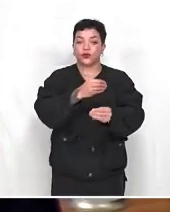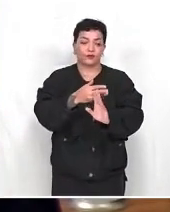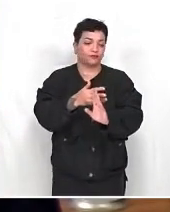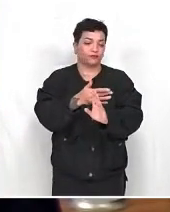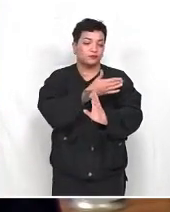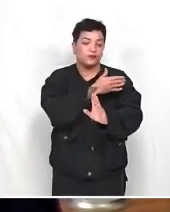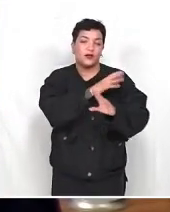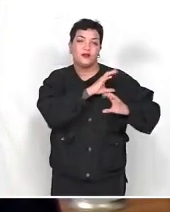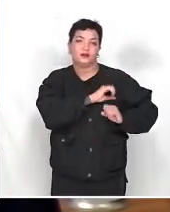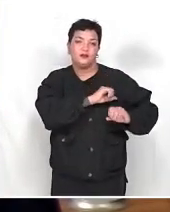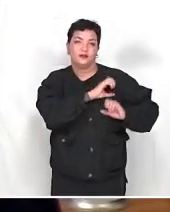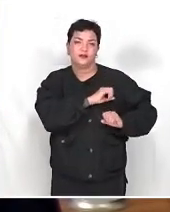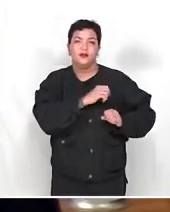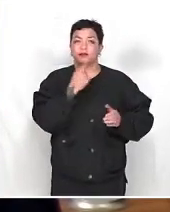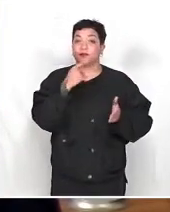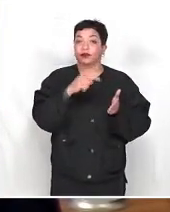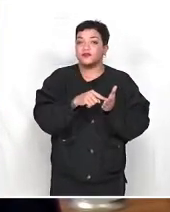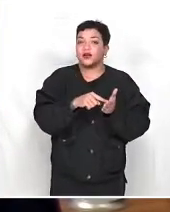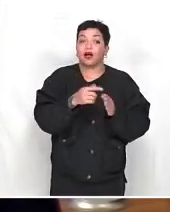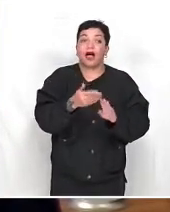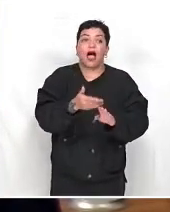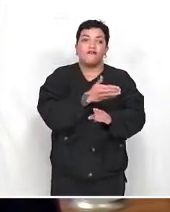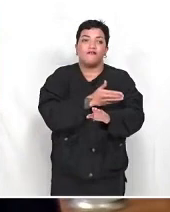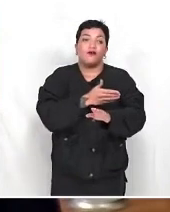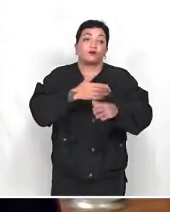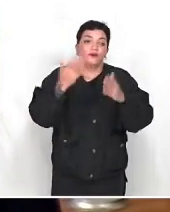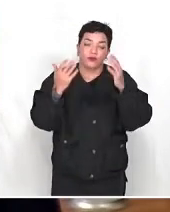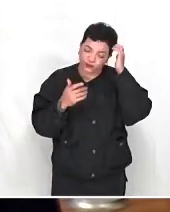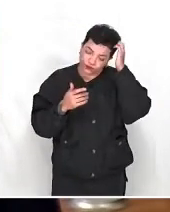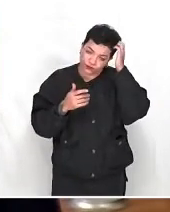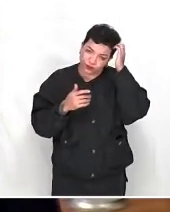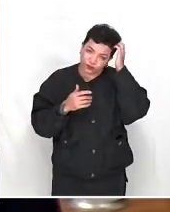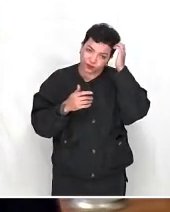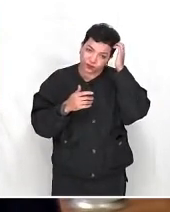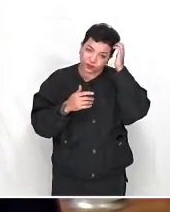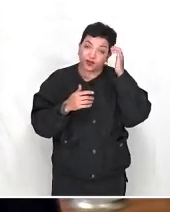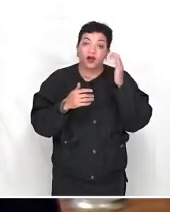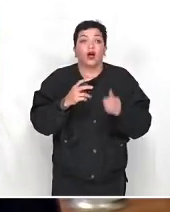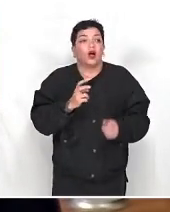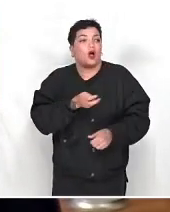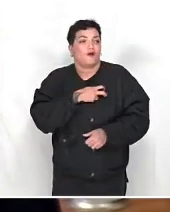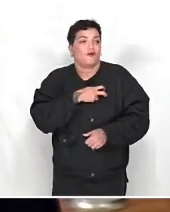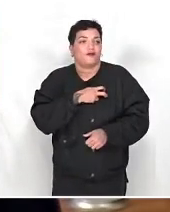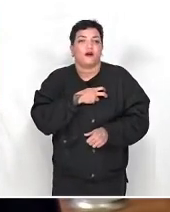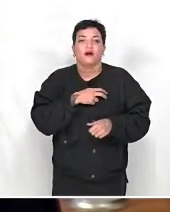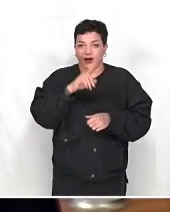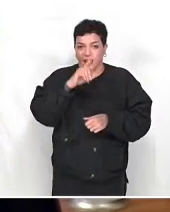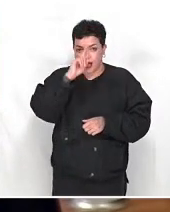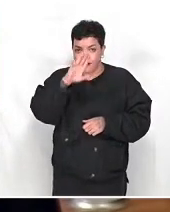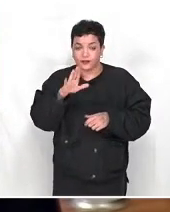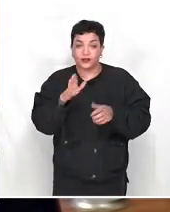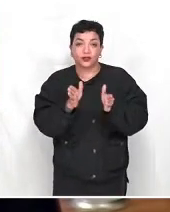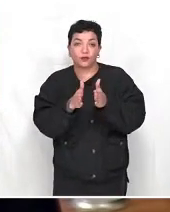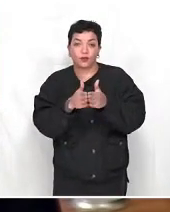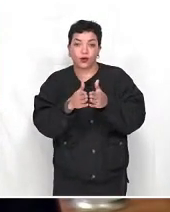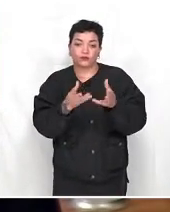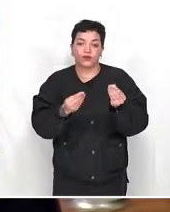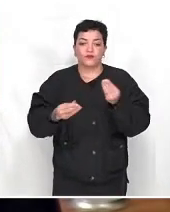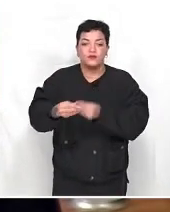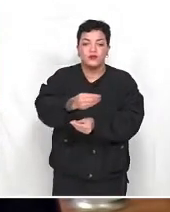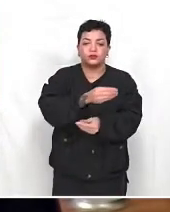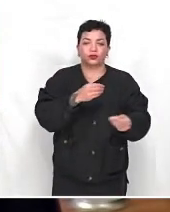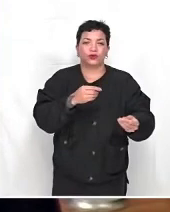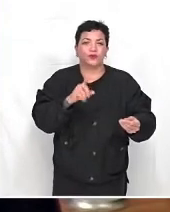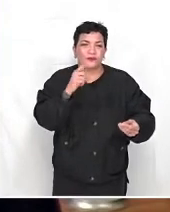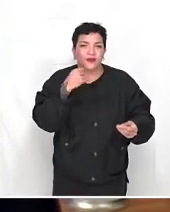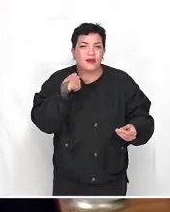l'avoir bien en amont. Elle arrive. Je vais saluer le fait, je vais être positive. Elle arrive. Elle arrive depuis la semaine dernière. Par contre, je ne sais pas si vous vous êtes rendu